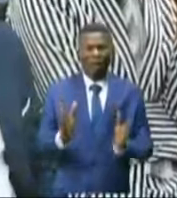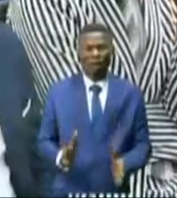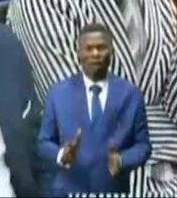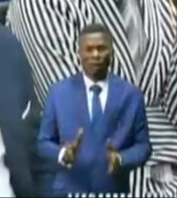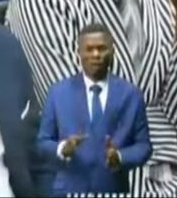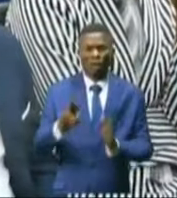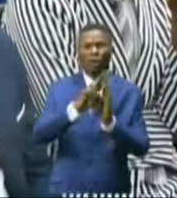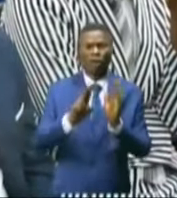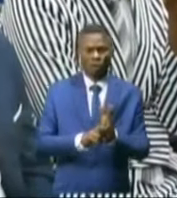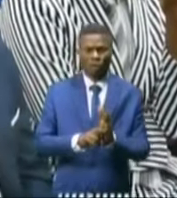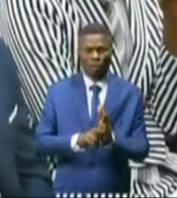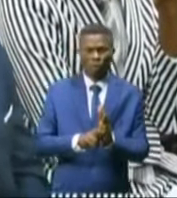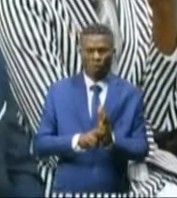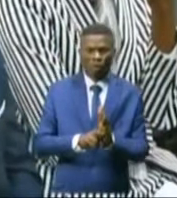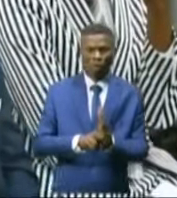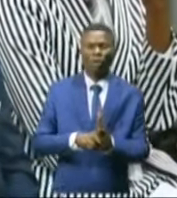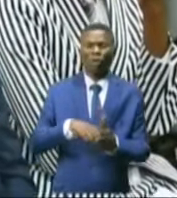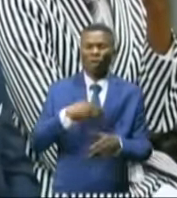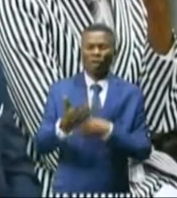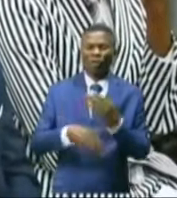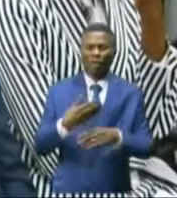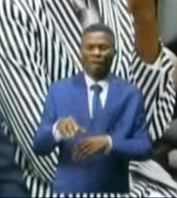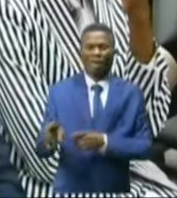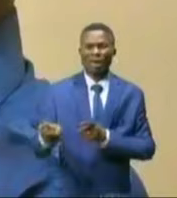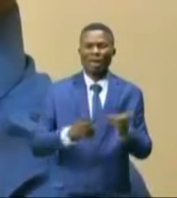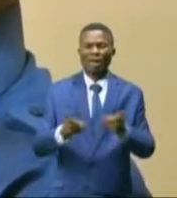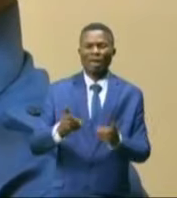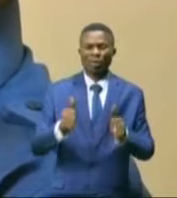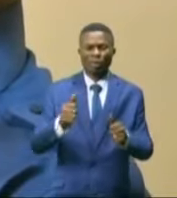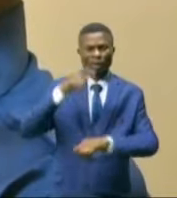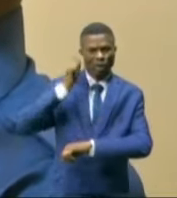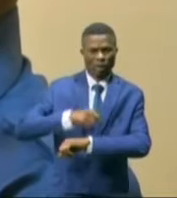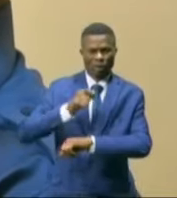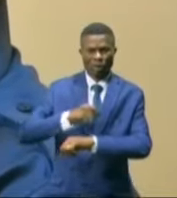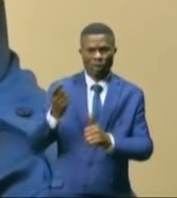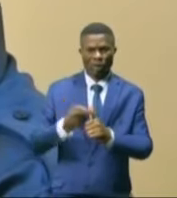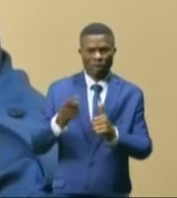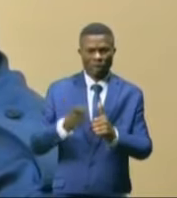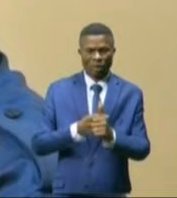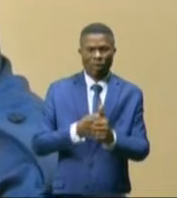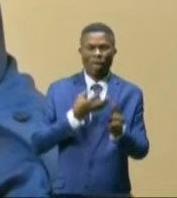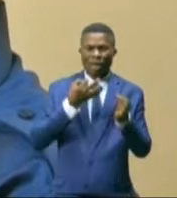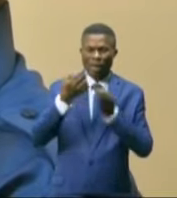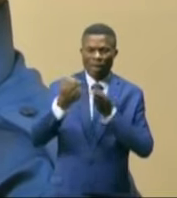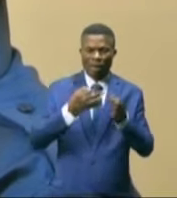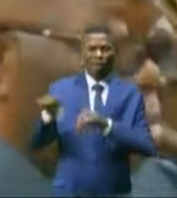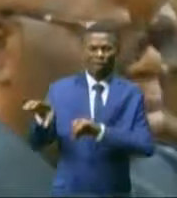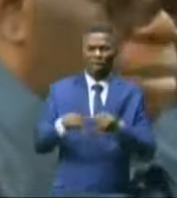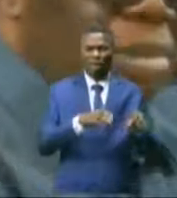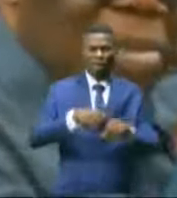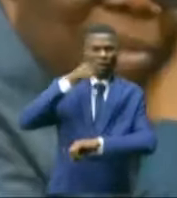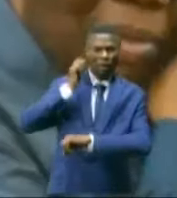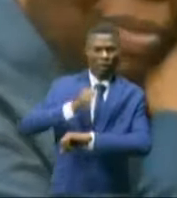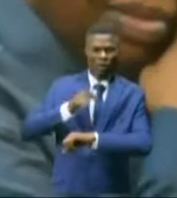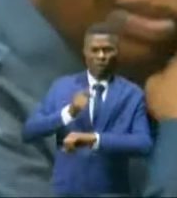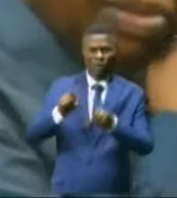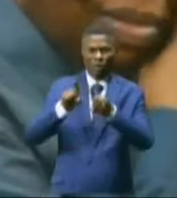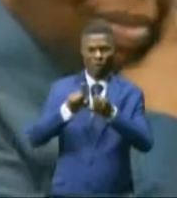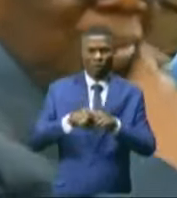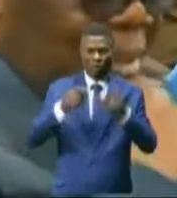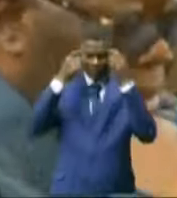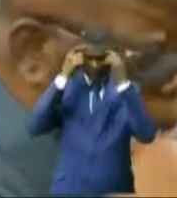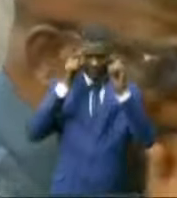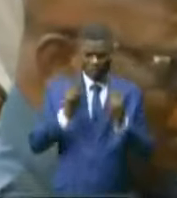de concourir à la bonne administration de la justice, notamment dans la signification des actes de justice et des